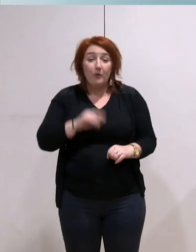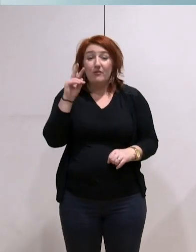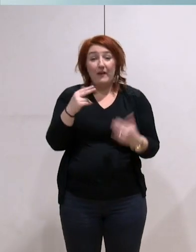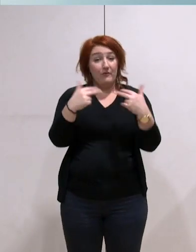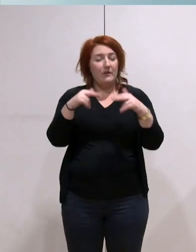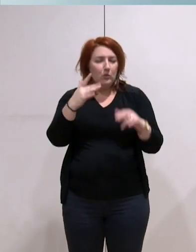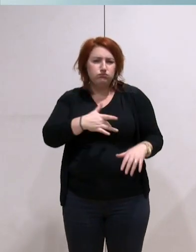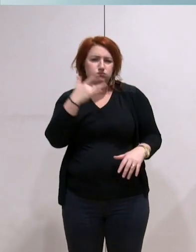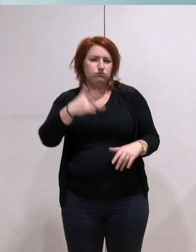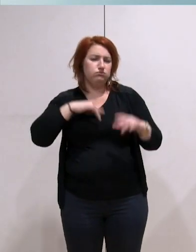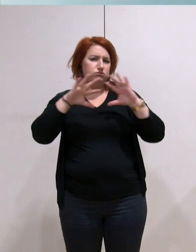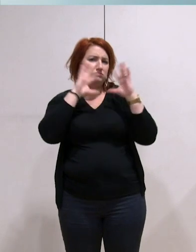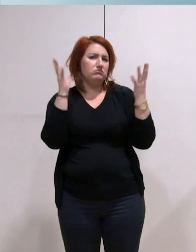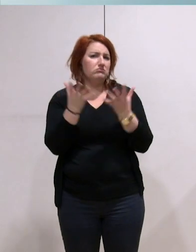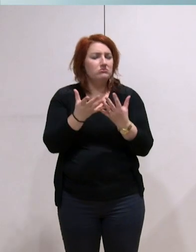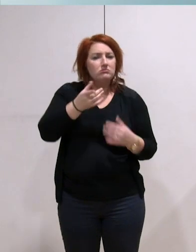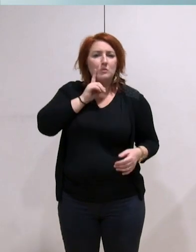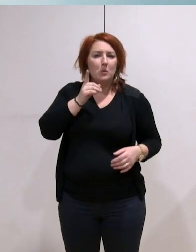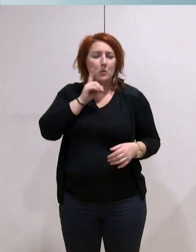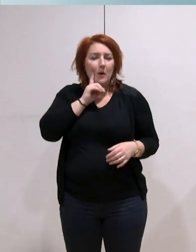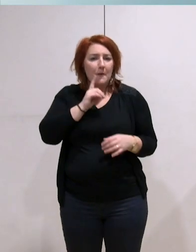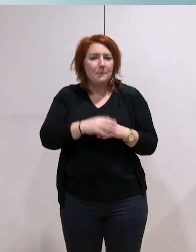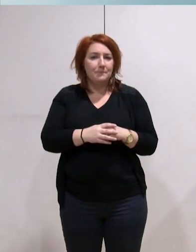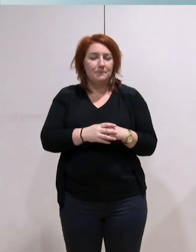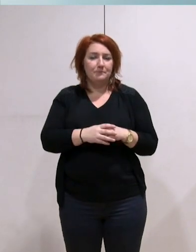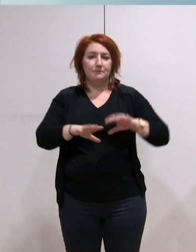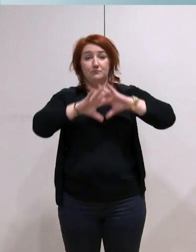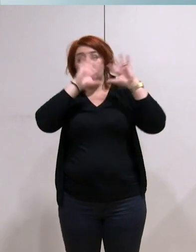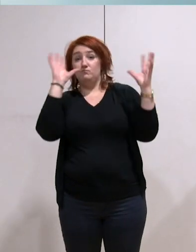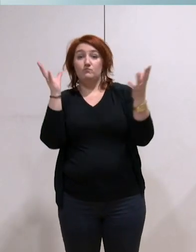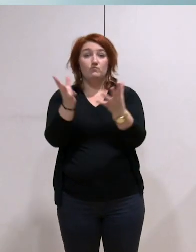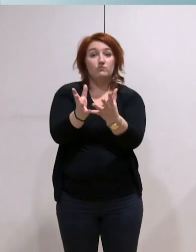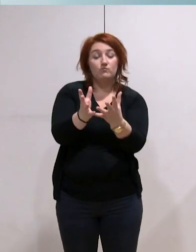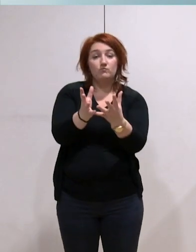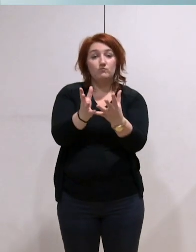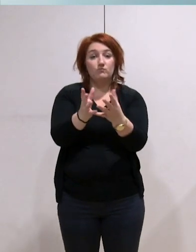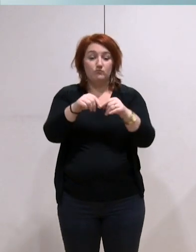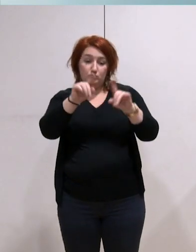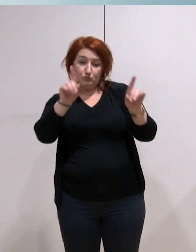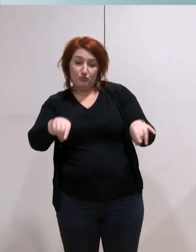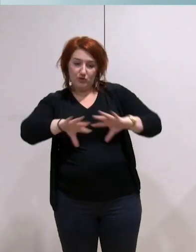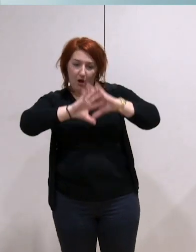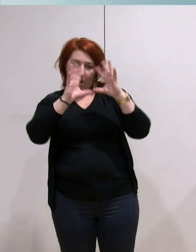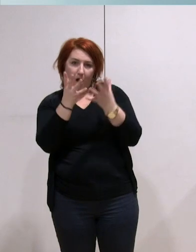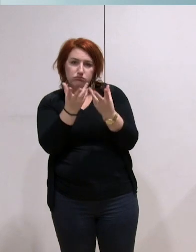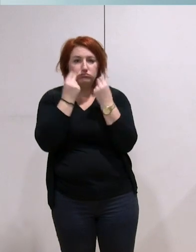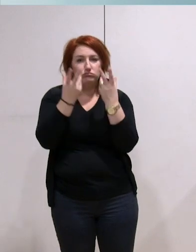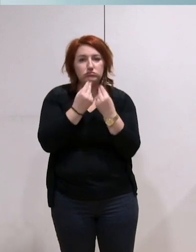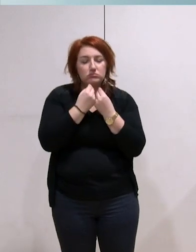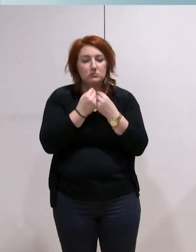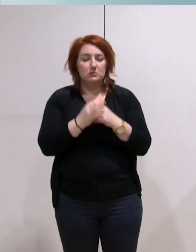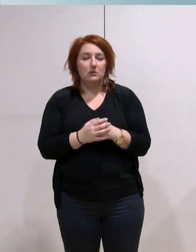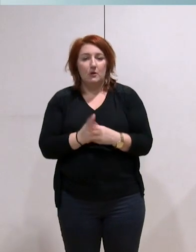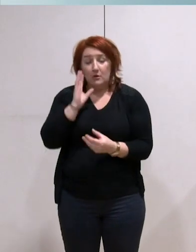elle brosse finalement des un tableau et amène des réponses